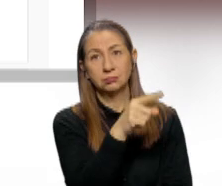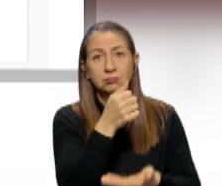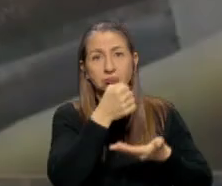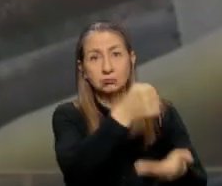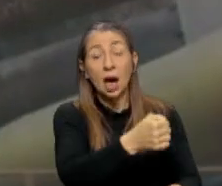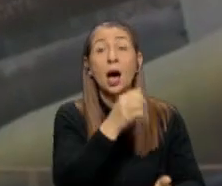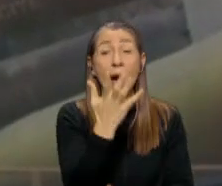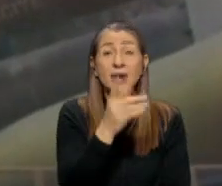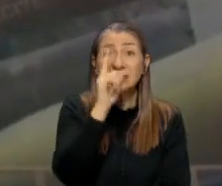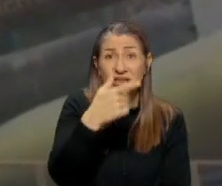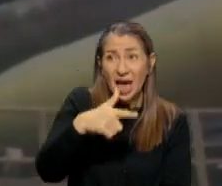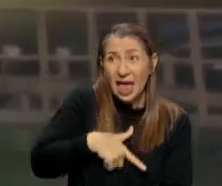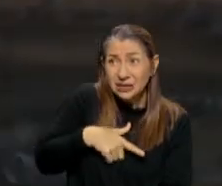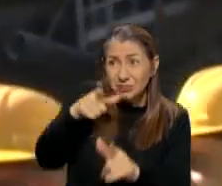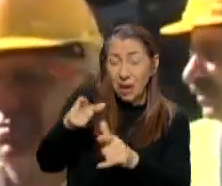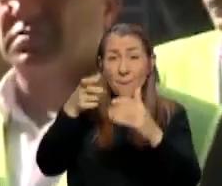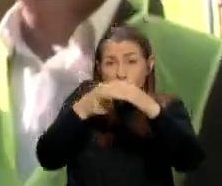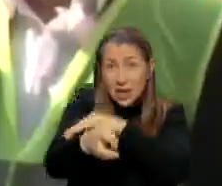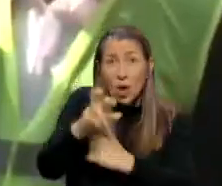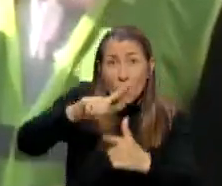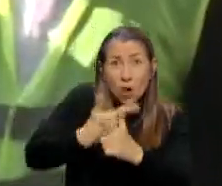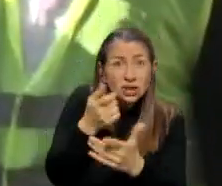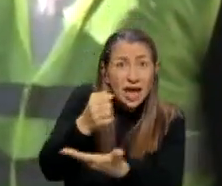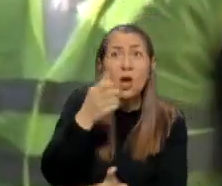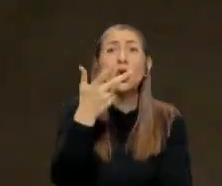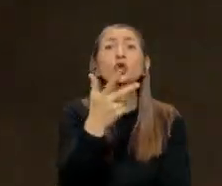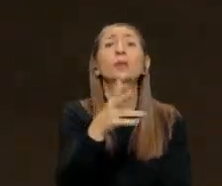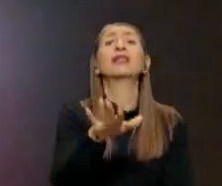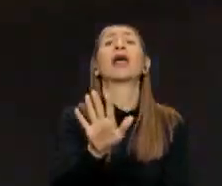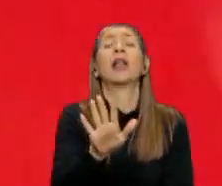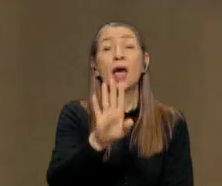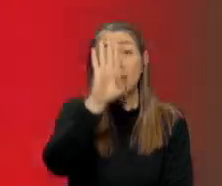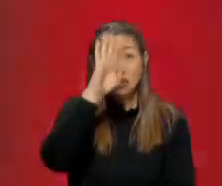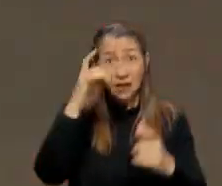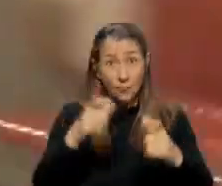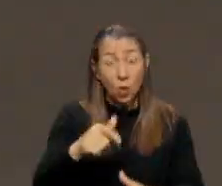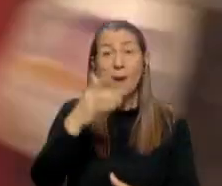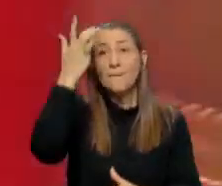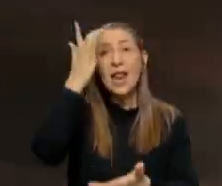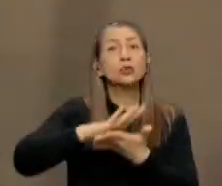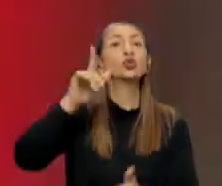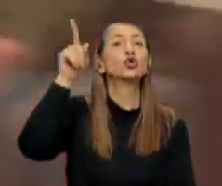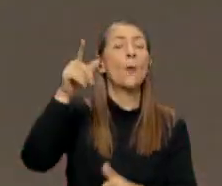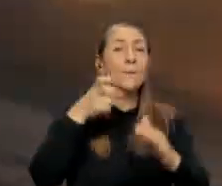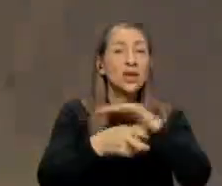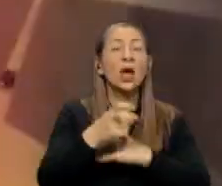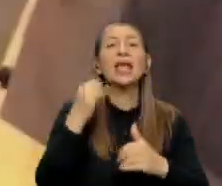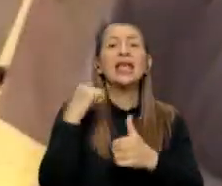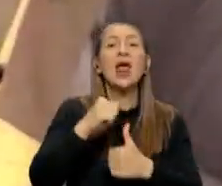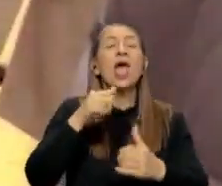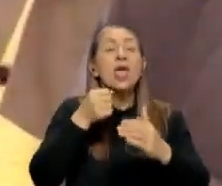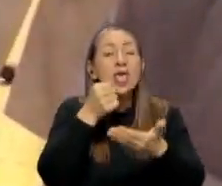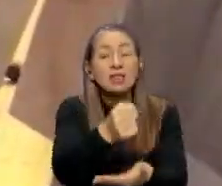aldı ancak sadece İzmir'deki Metro projesine ayrılan 3000 lira değil İstanbul'da da Beylikdüzü metrosunun yine yatırım